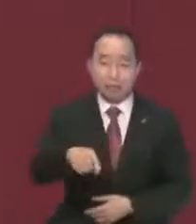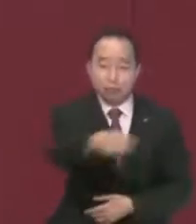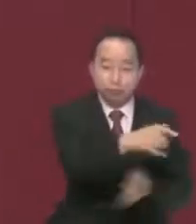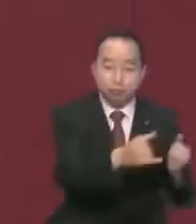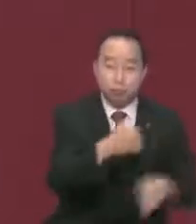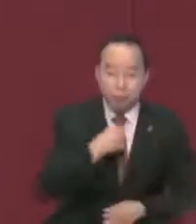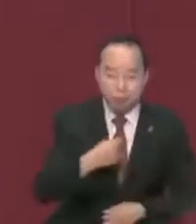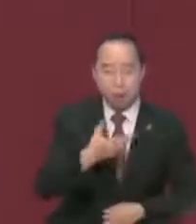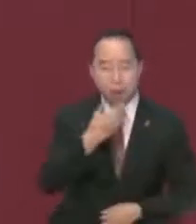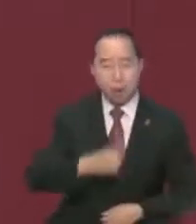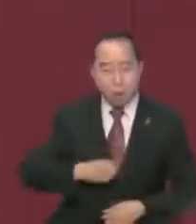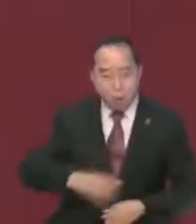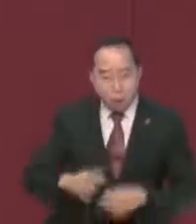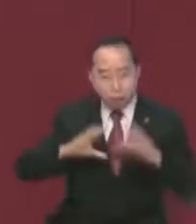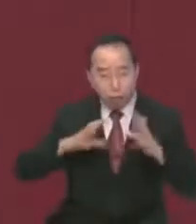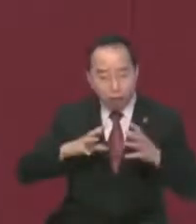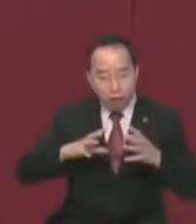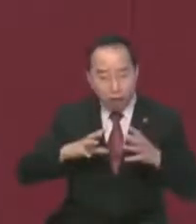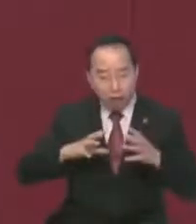복지국가를 넘어섰습니다.